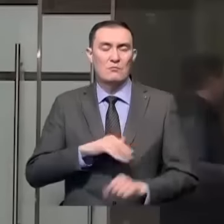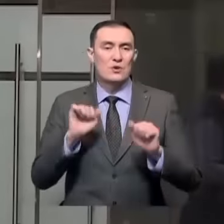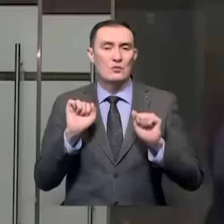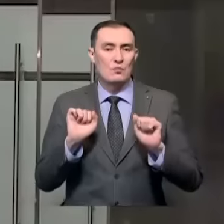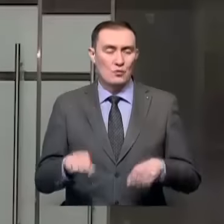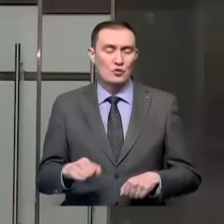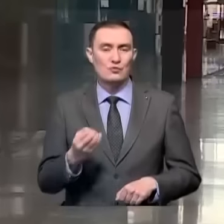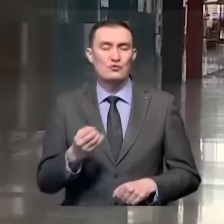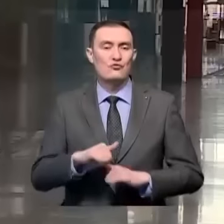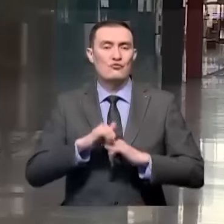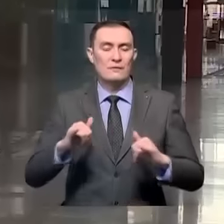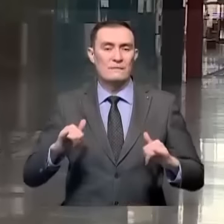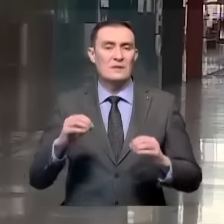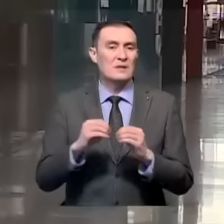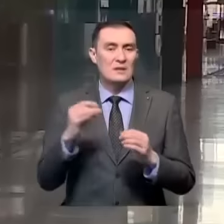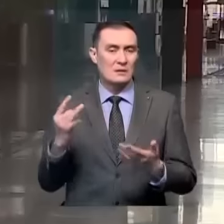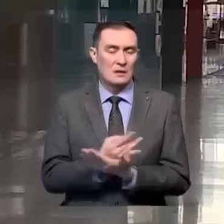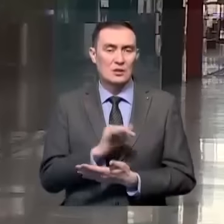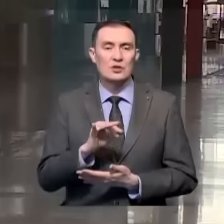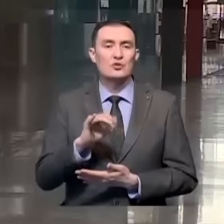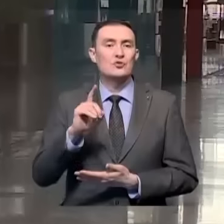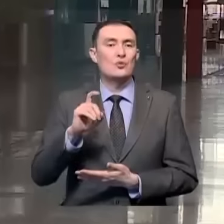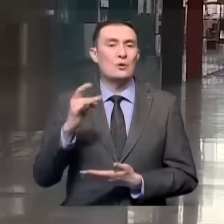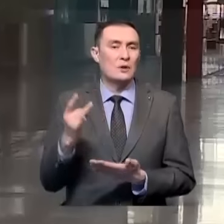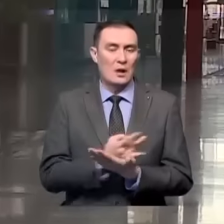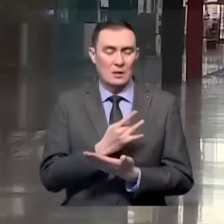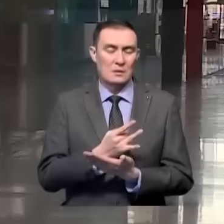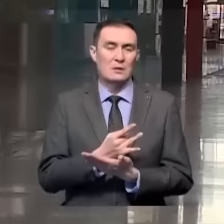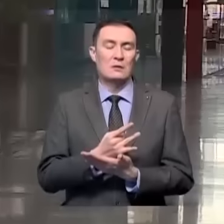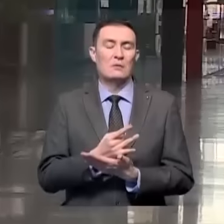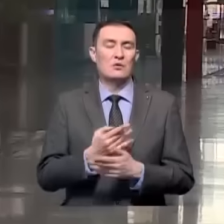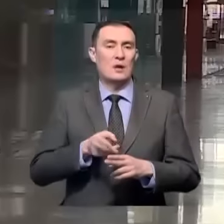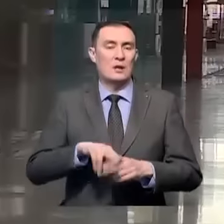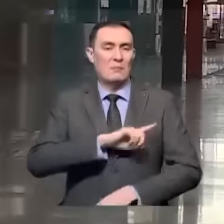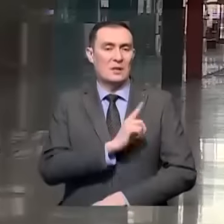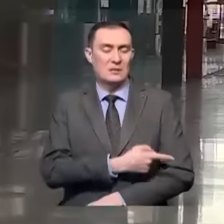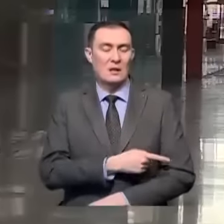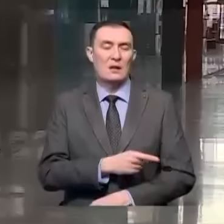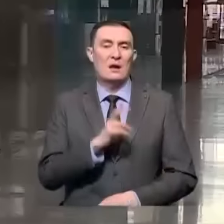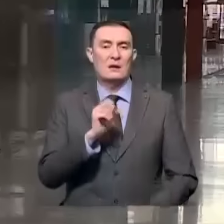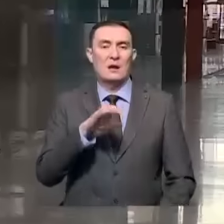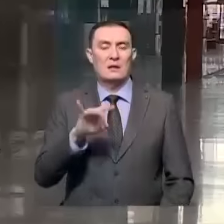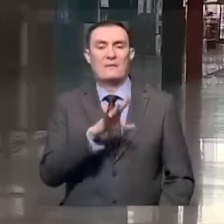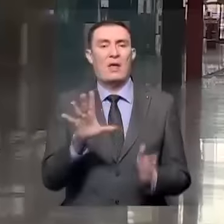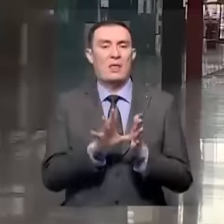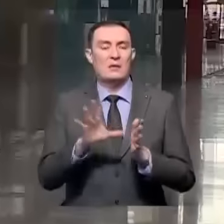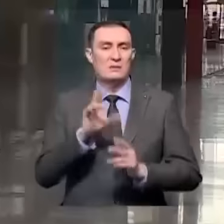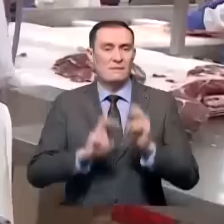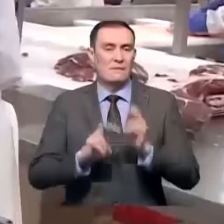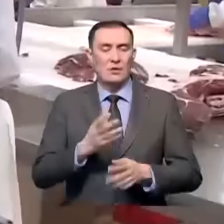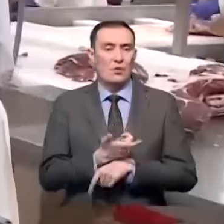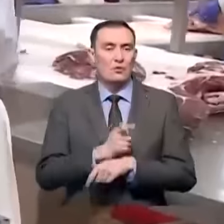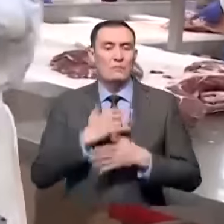принципе, увеличить десятикратно, может, стократно, потому что потенциал Катара в энергетической сфере очень